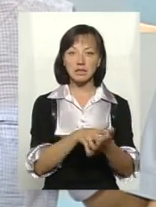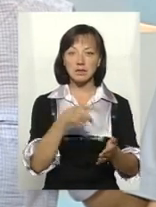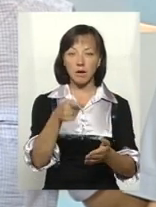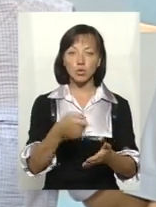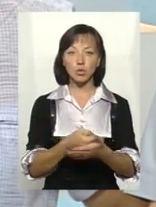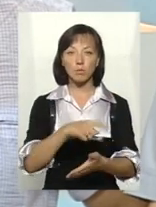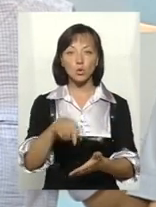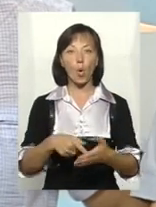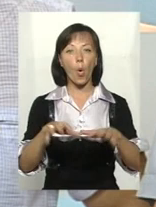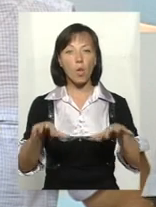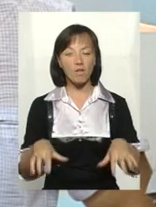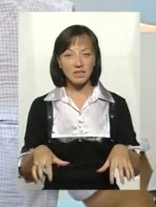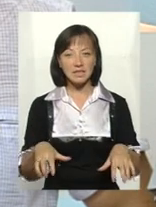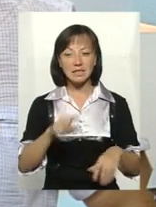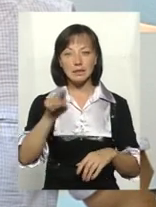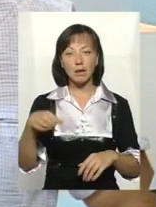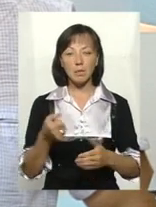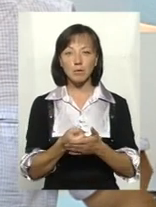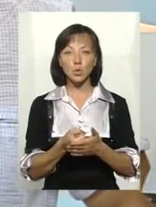міського голови і запитами до